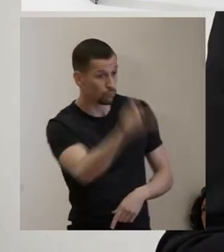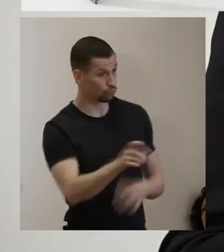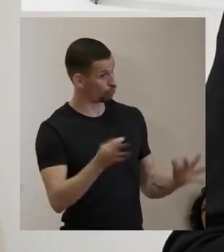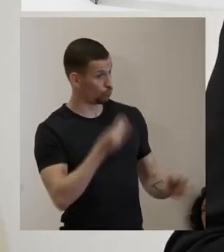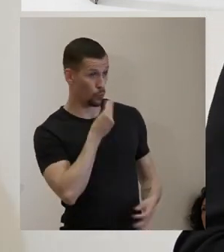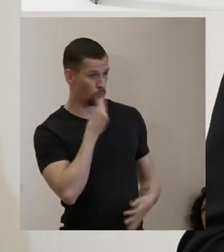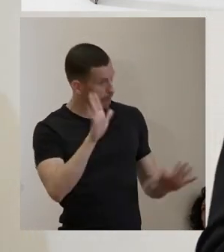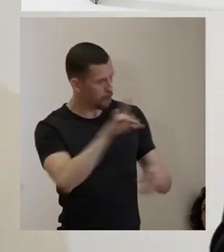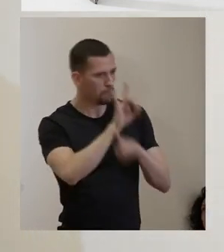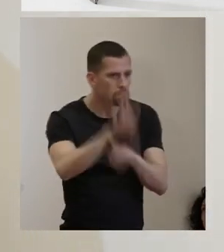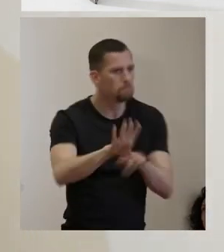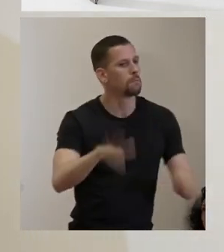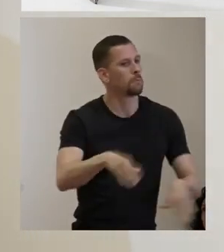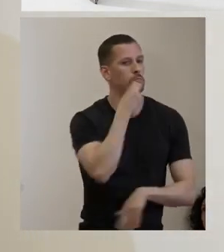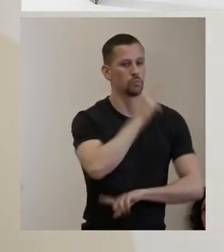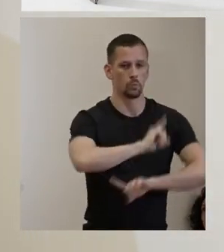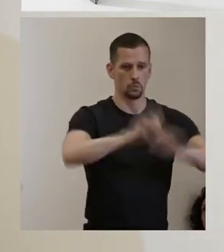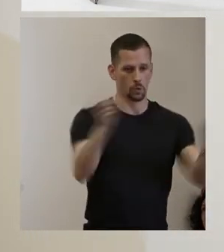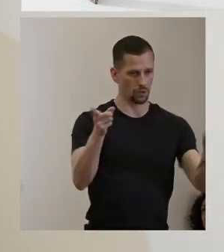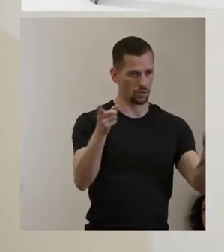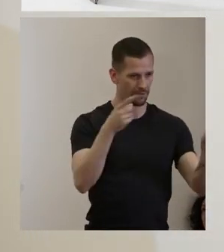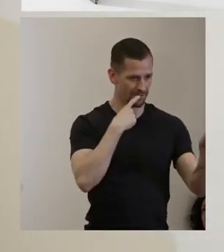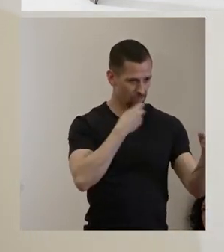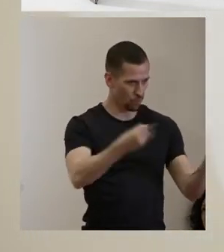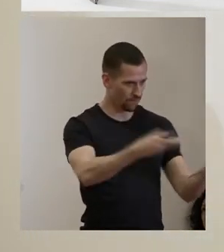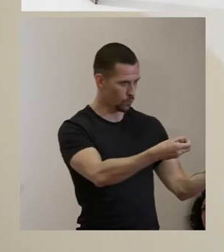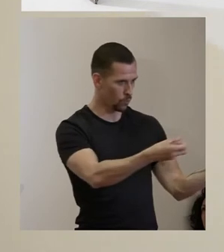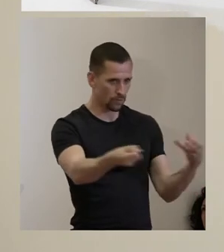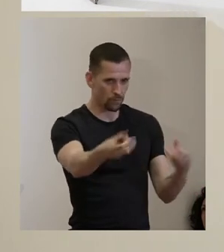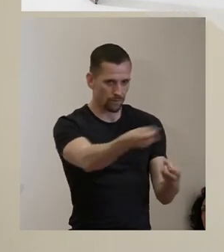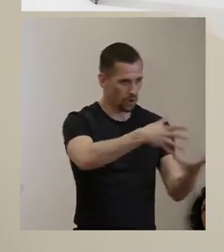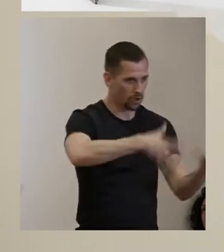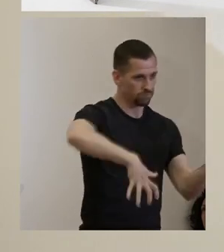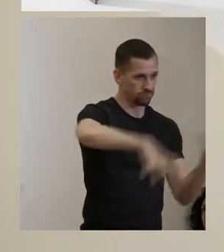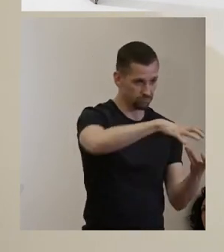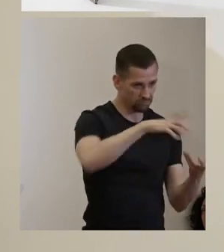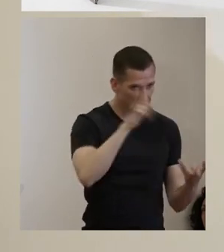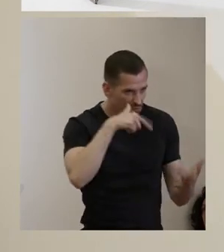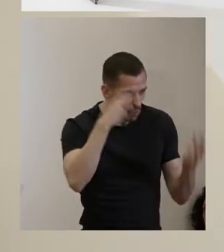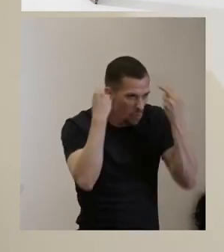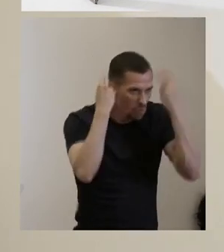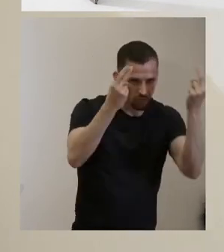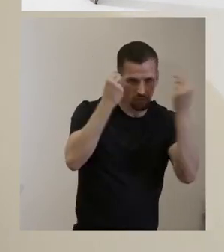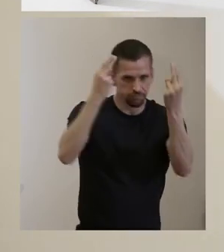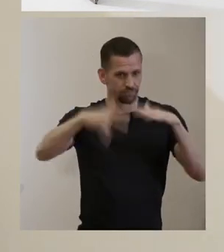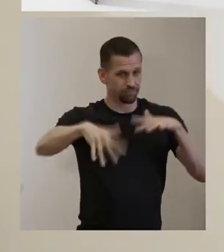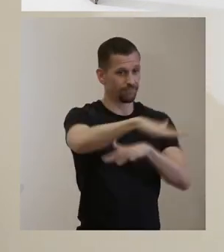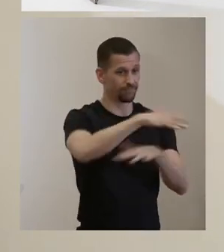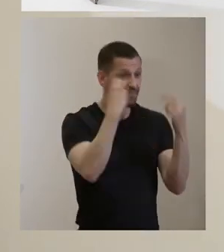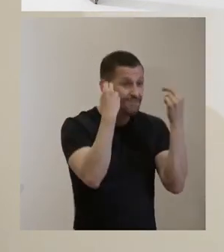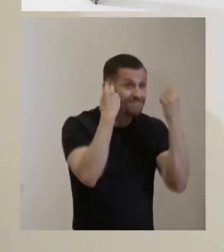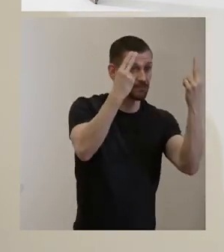leur geôlier comme une double bravade. D'abord, une bravade économique, car le capitaine